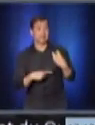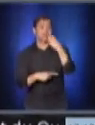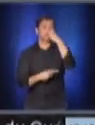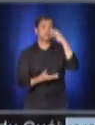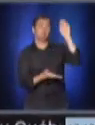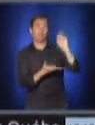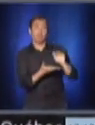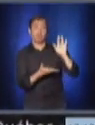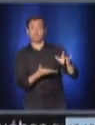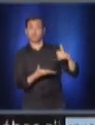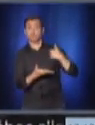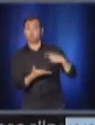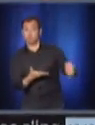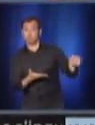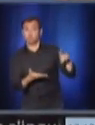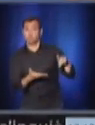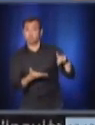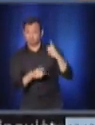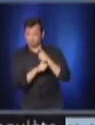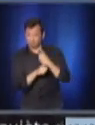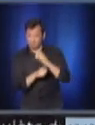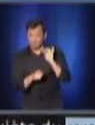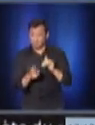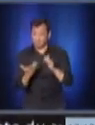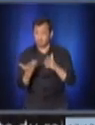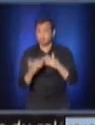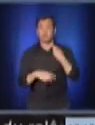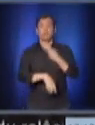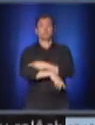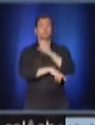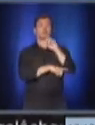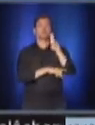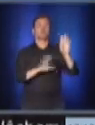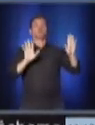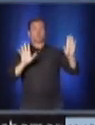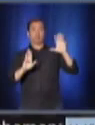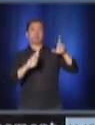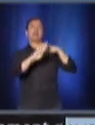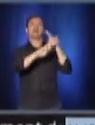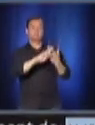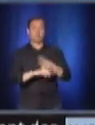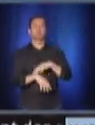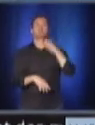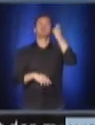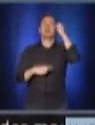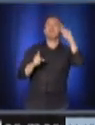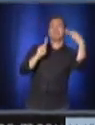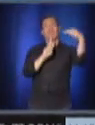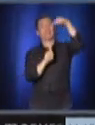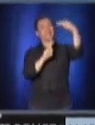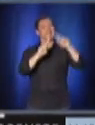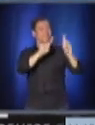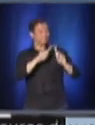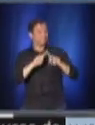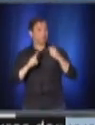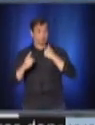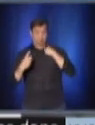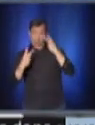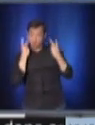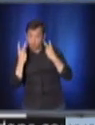Écoutez, il y a toujours des interprétations, là, puis moi, je vais vous dire bien honnêtement, à regarder ce que je vois autour, je vois autant de